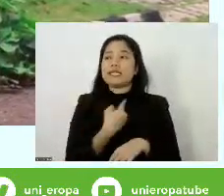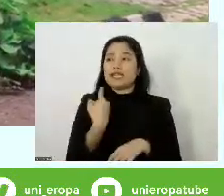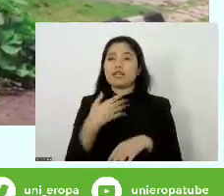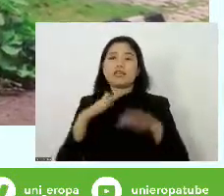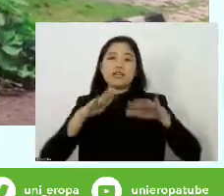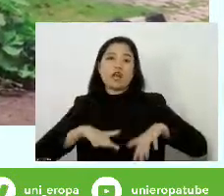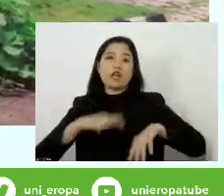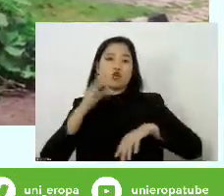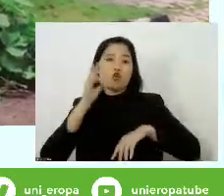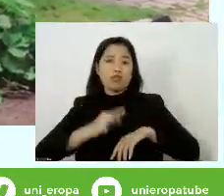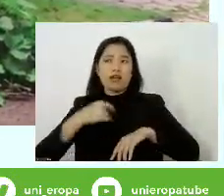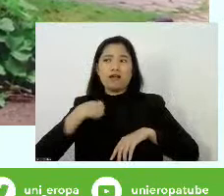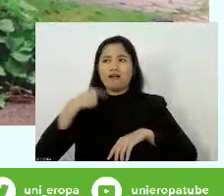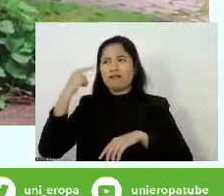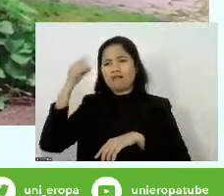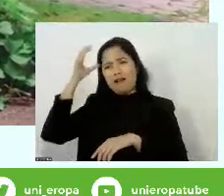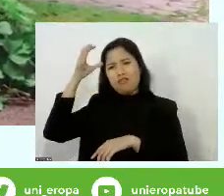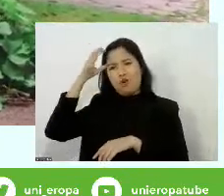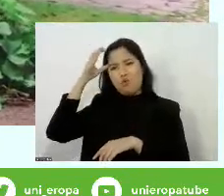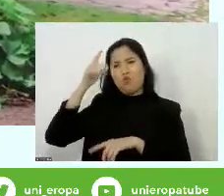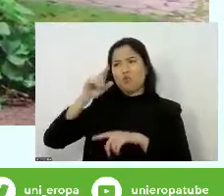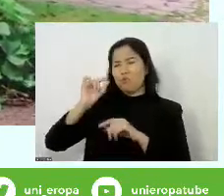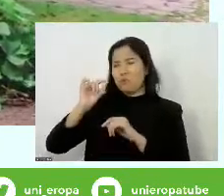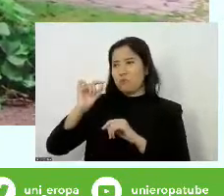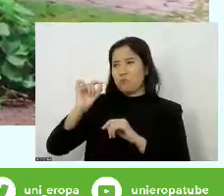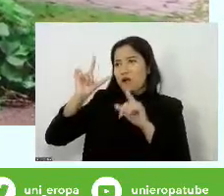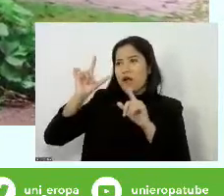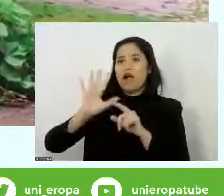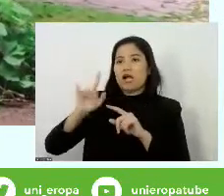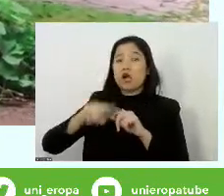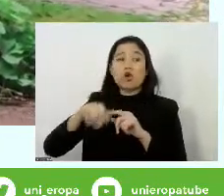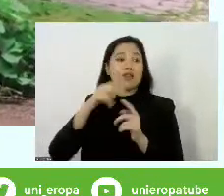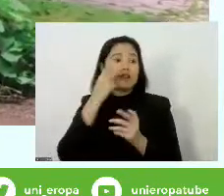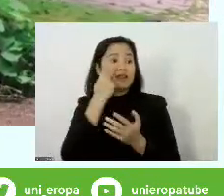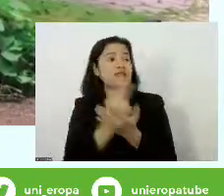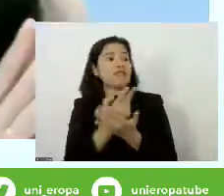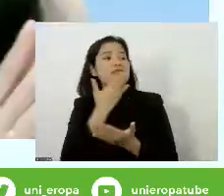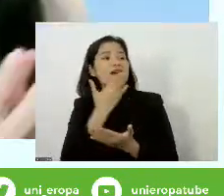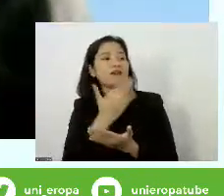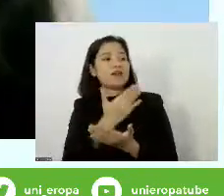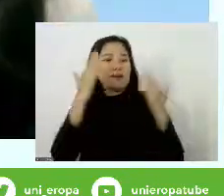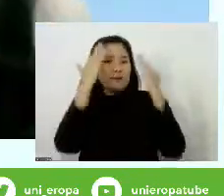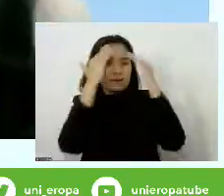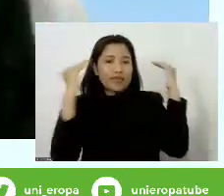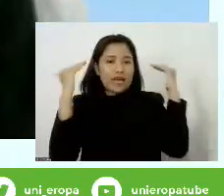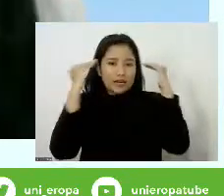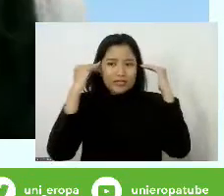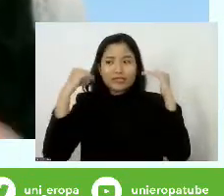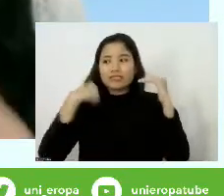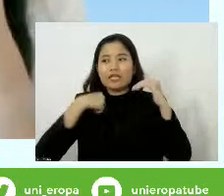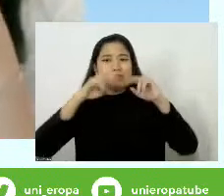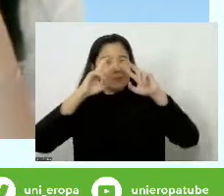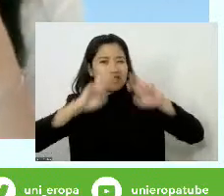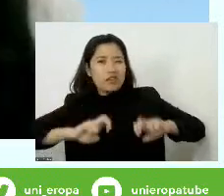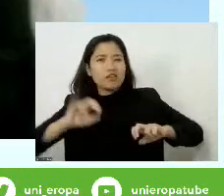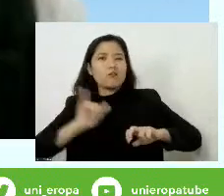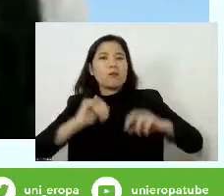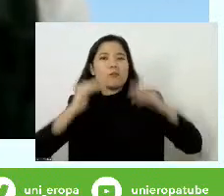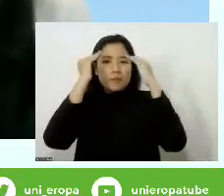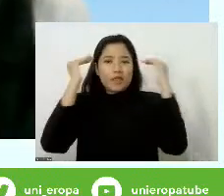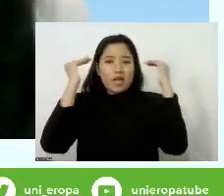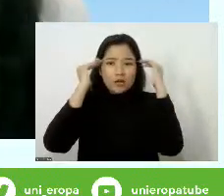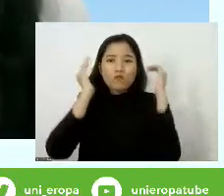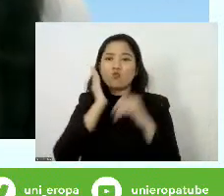terlalu apa ya kayak gitu Kalau misalnya kalian tanya petani-petani gitu betulan Aku Karena penelitian bersama petani muda